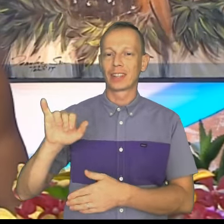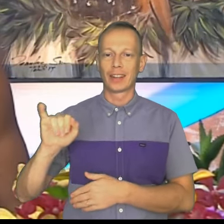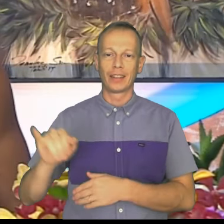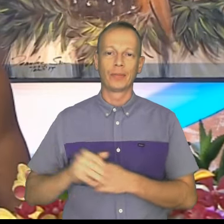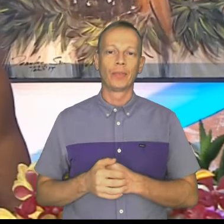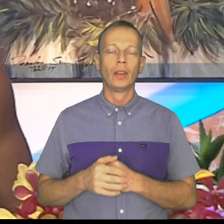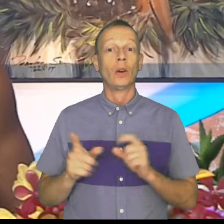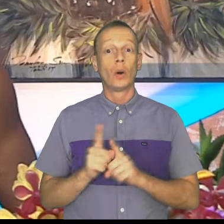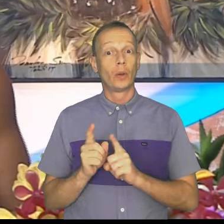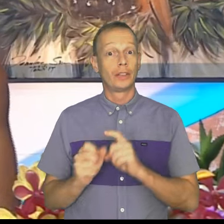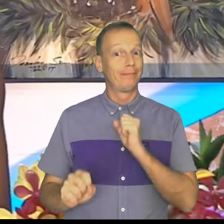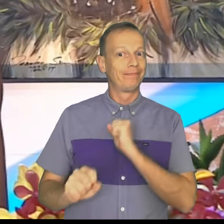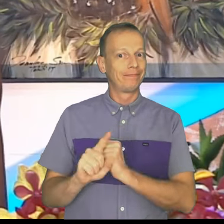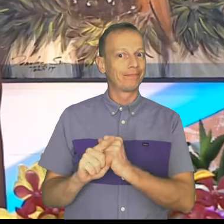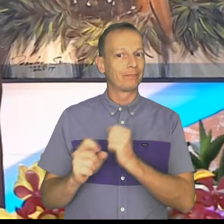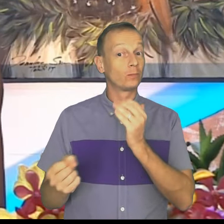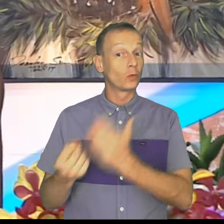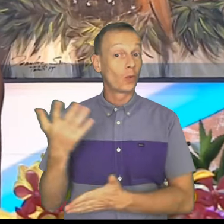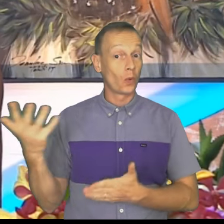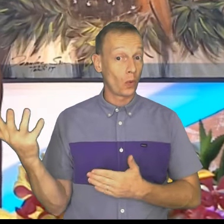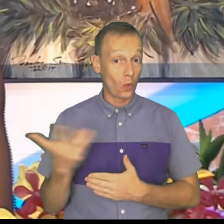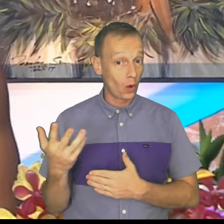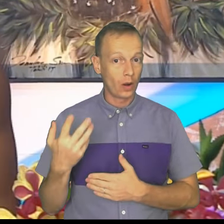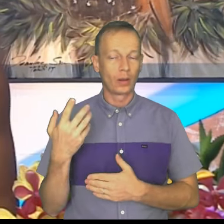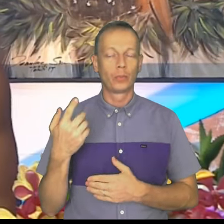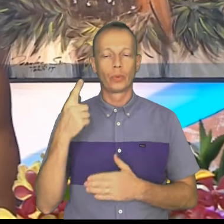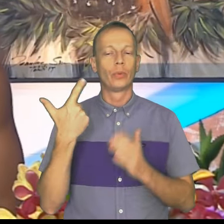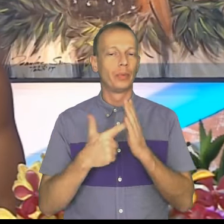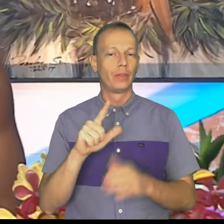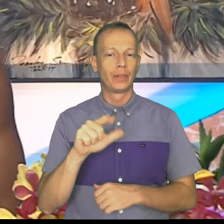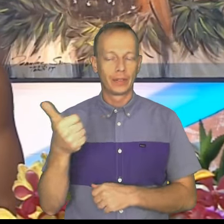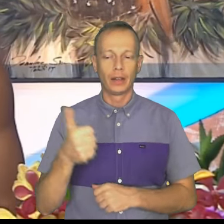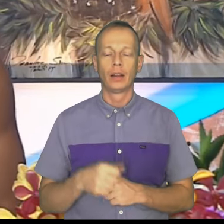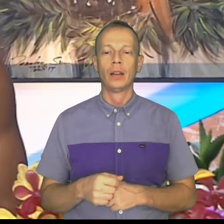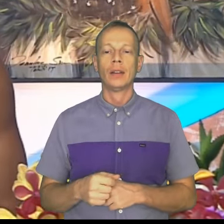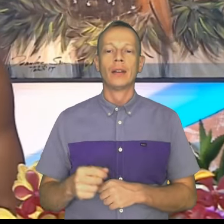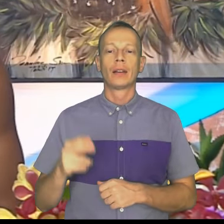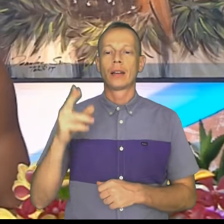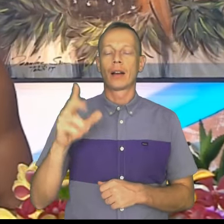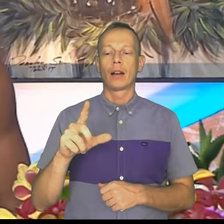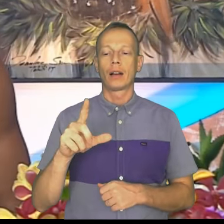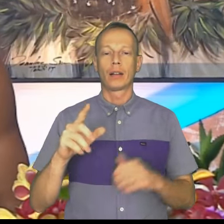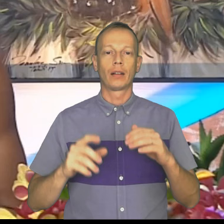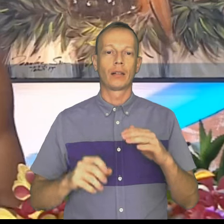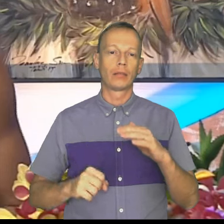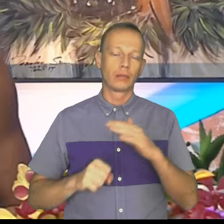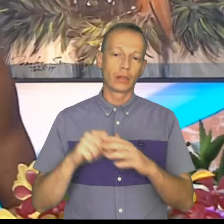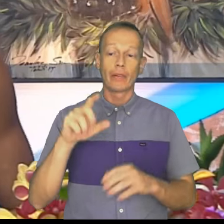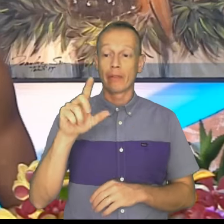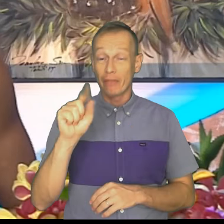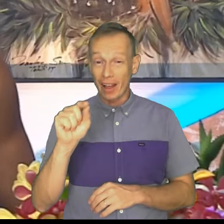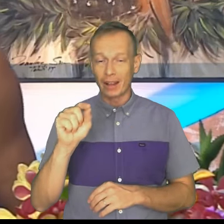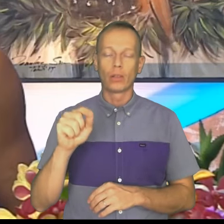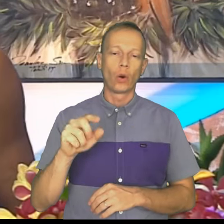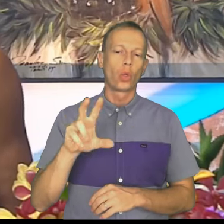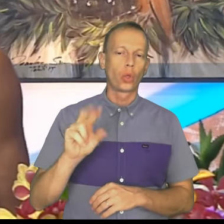sachez que la nouveauté de cette édition 2021, c'est que le top 20 sera remplacé par un top 30.